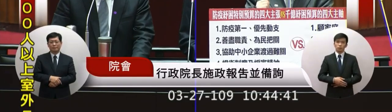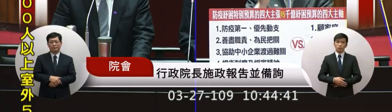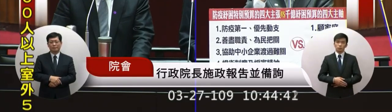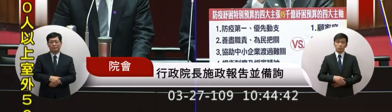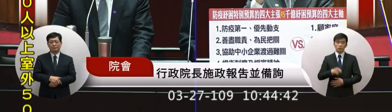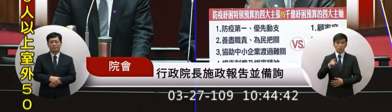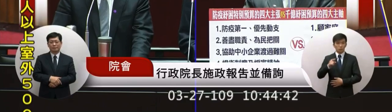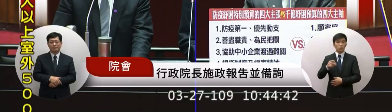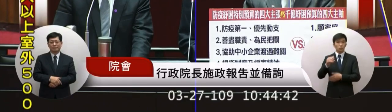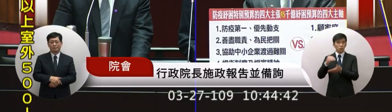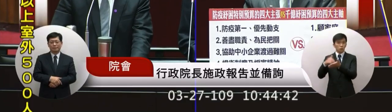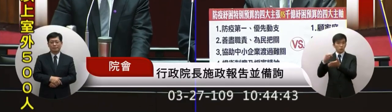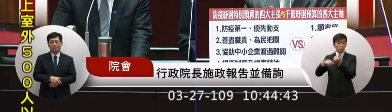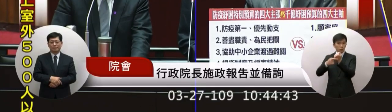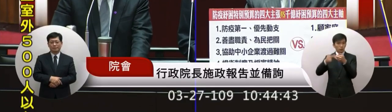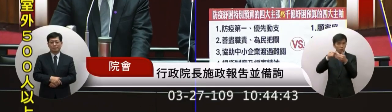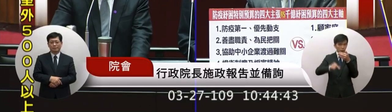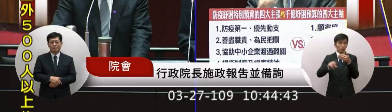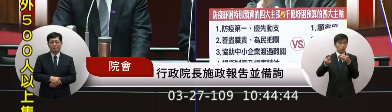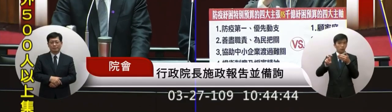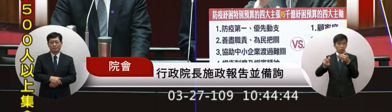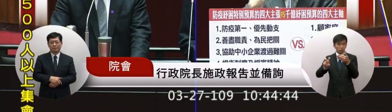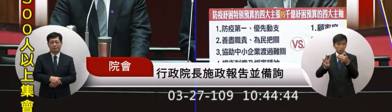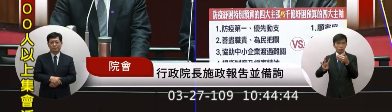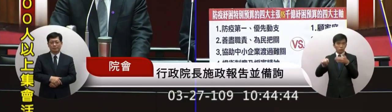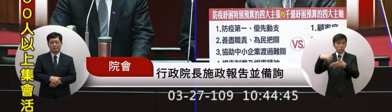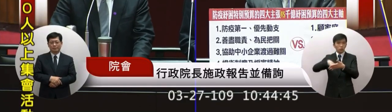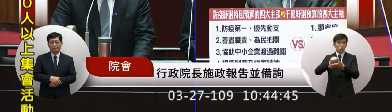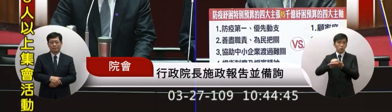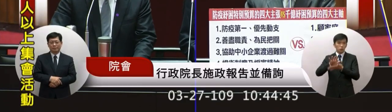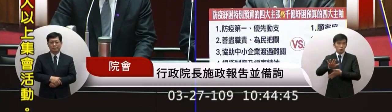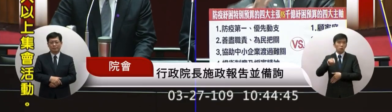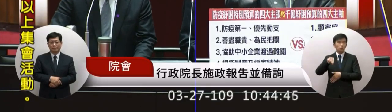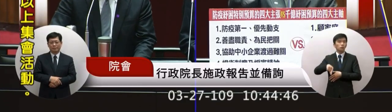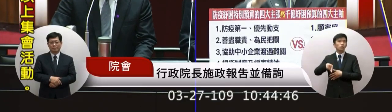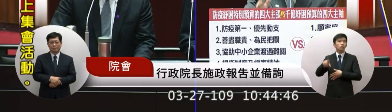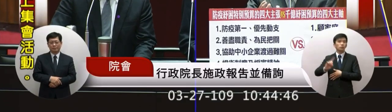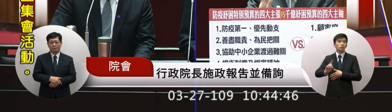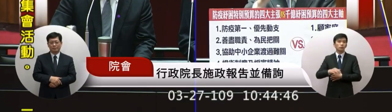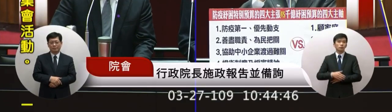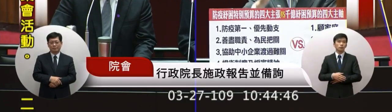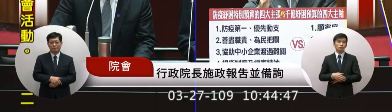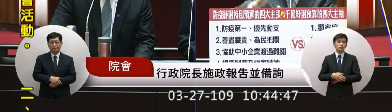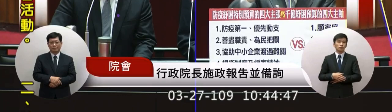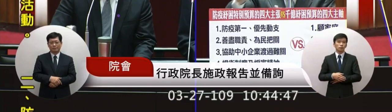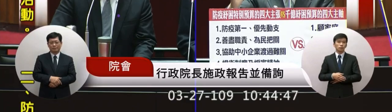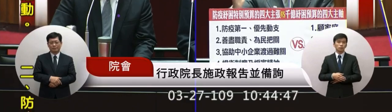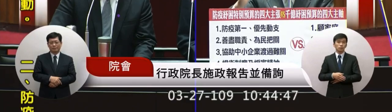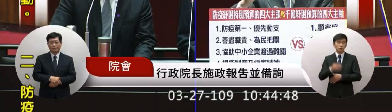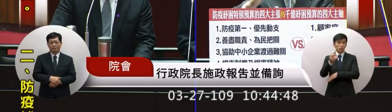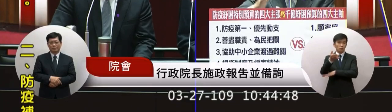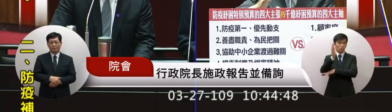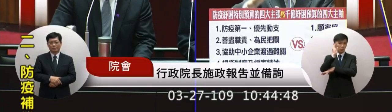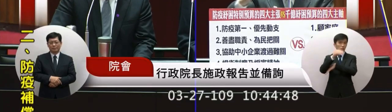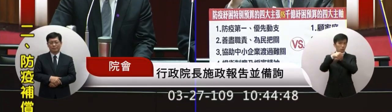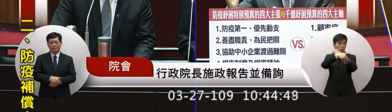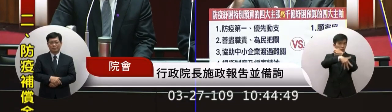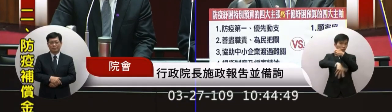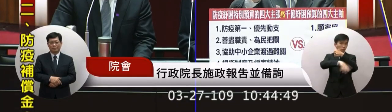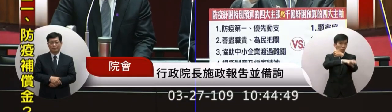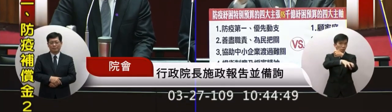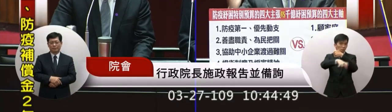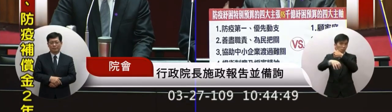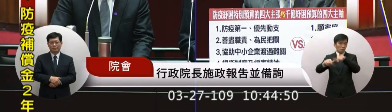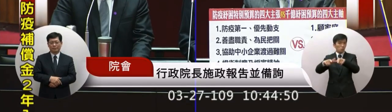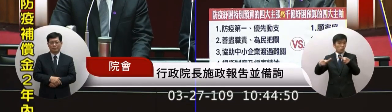预算法62条、63条，牵涉的问题是，咱变成伫跨部会